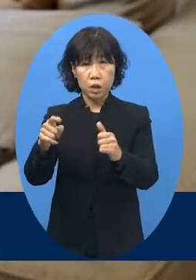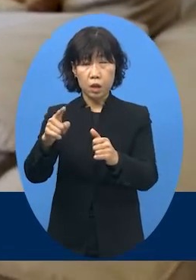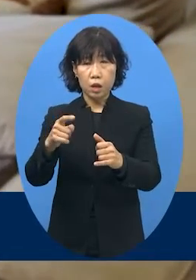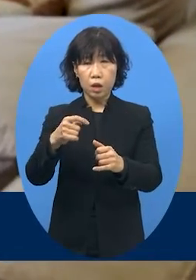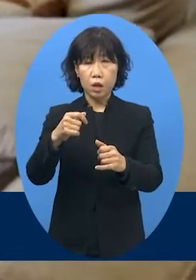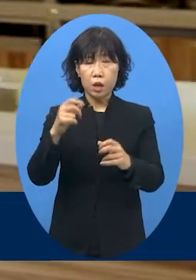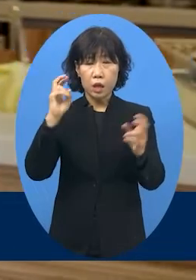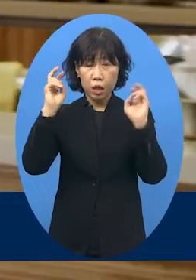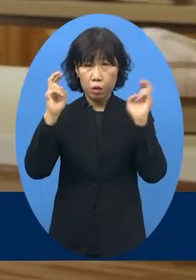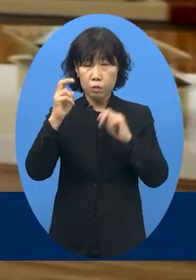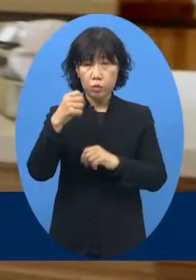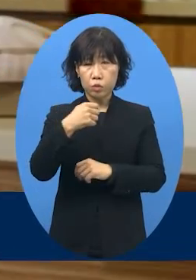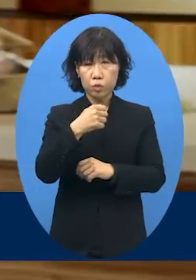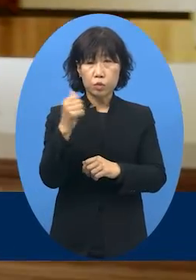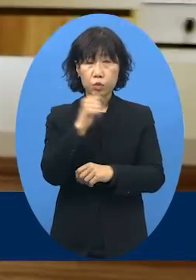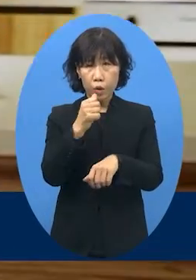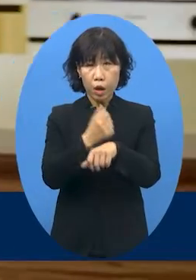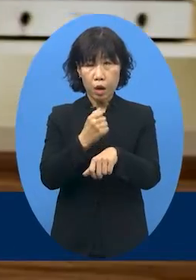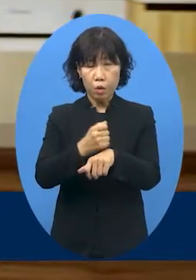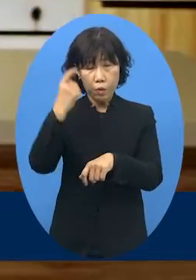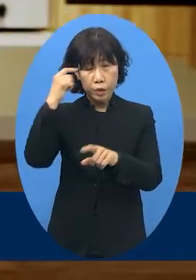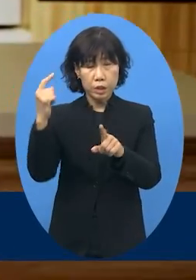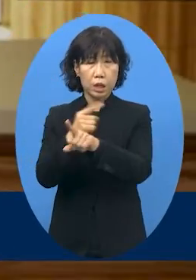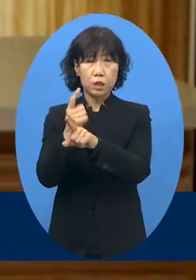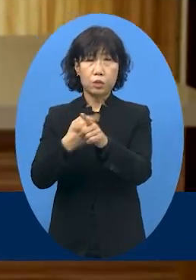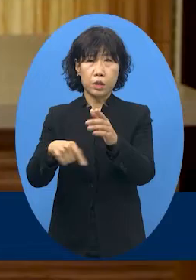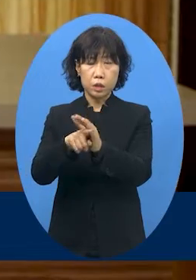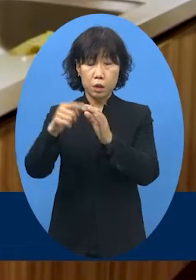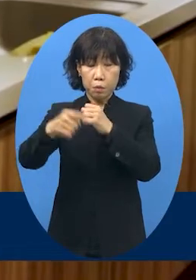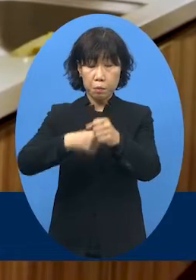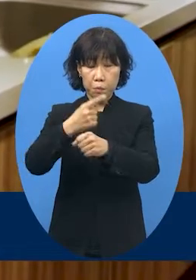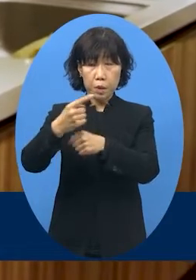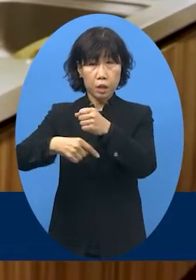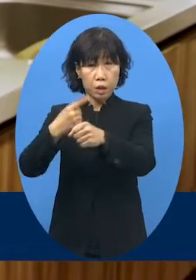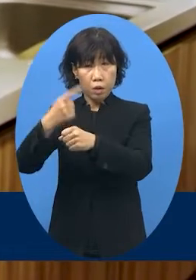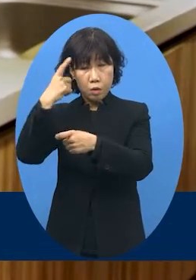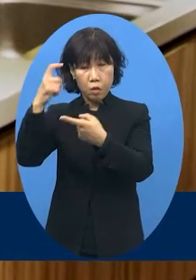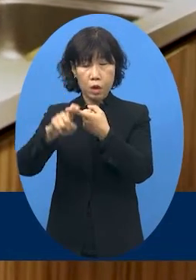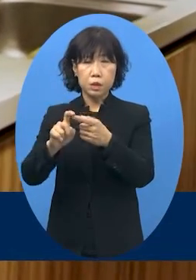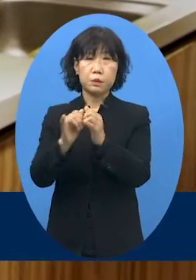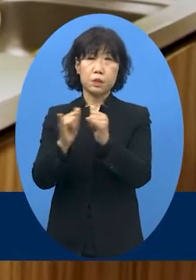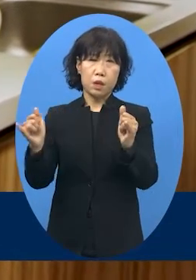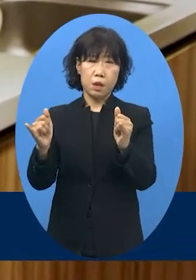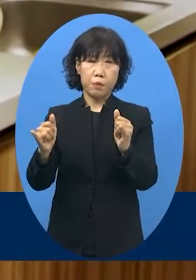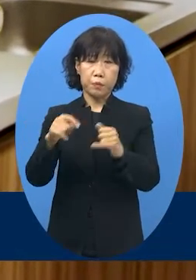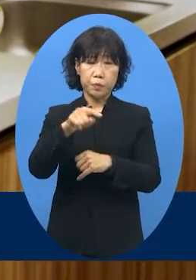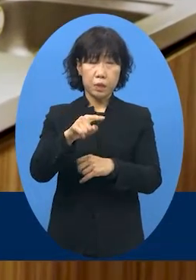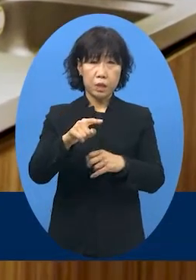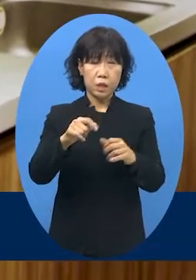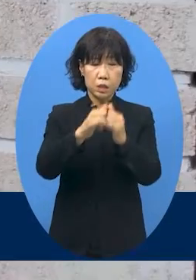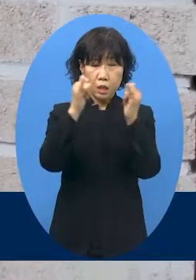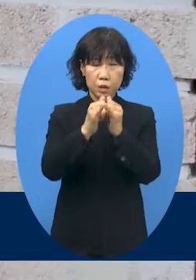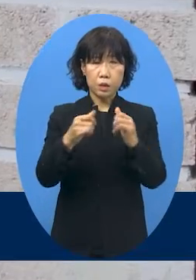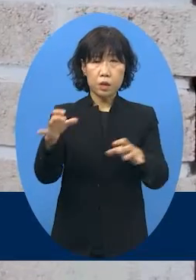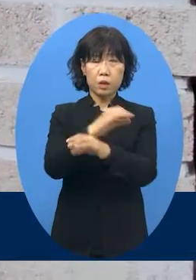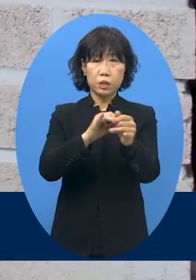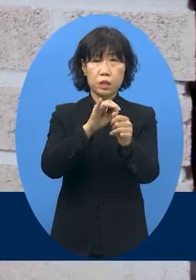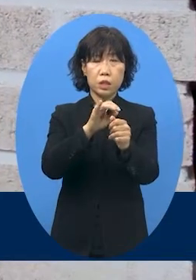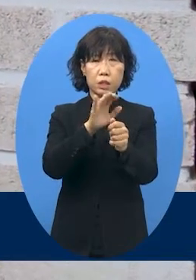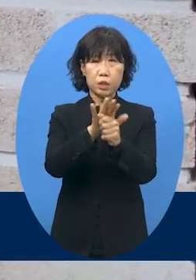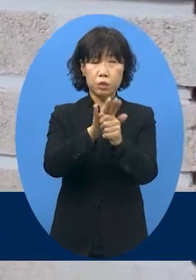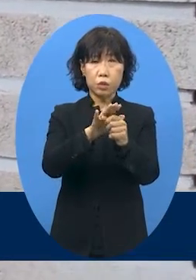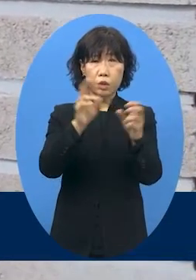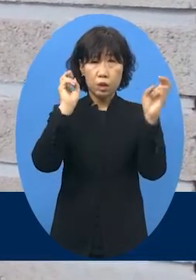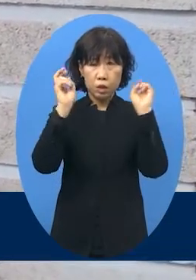알리고 전반적인 인식을 제고하고자 매년 관심있는 주민을 대상으로 사회적경제지원센터 와 우산